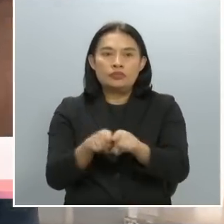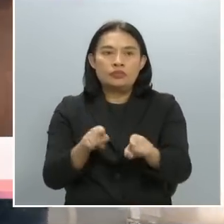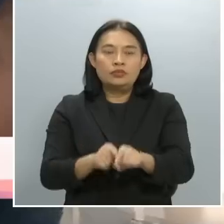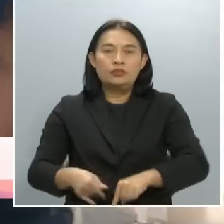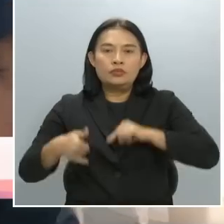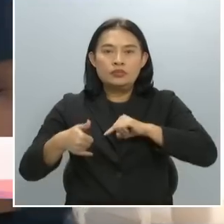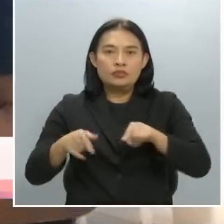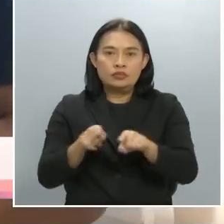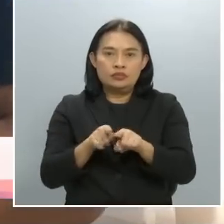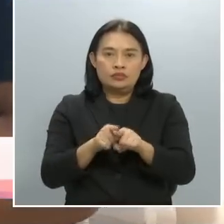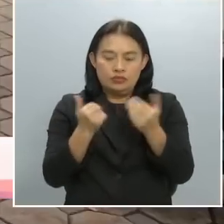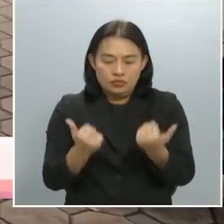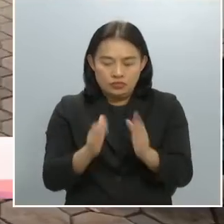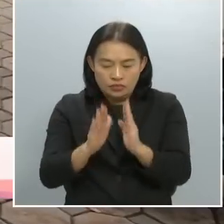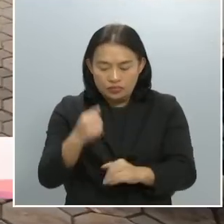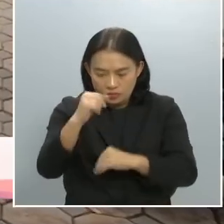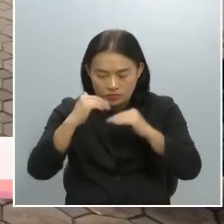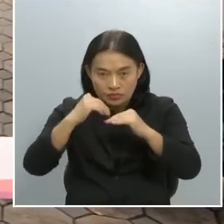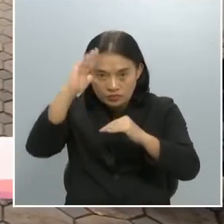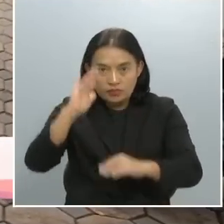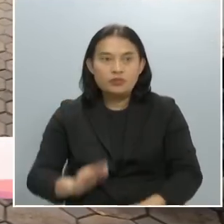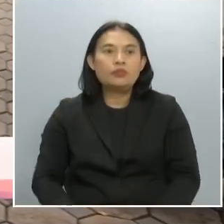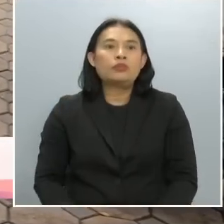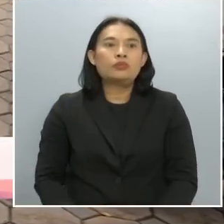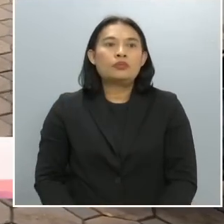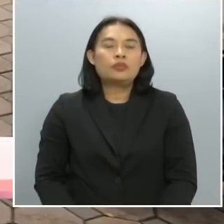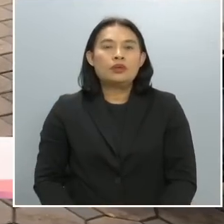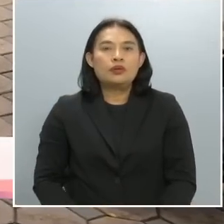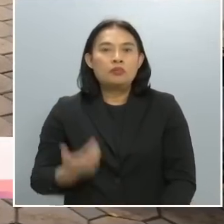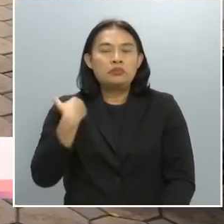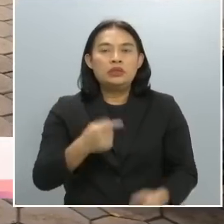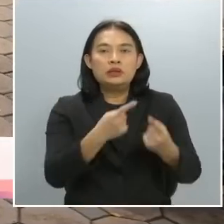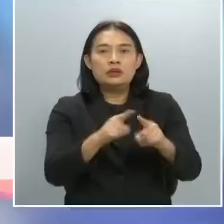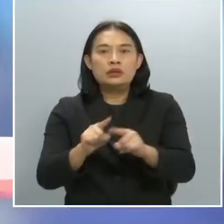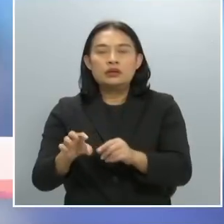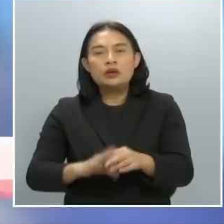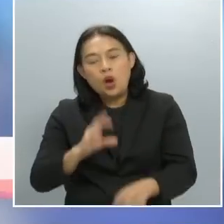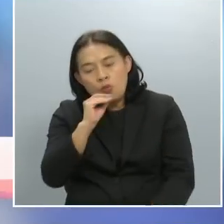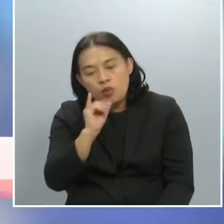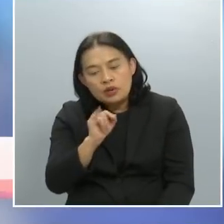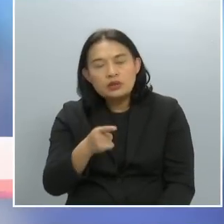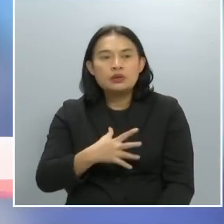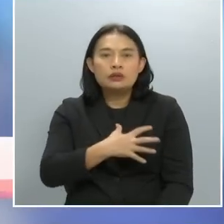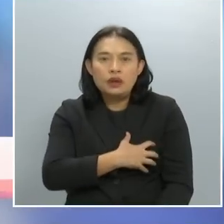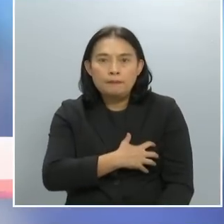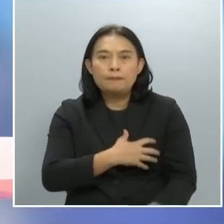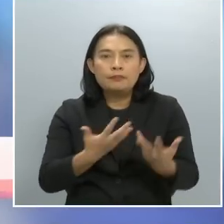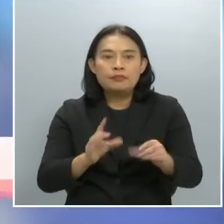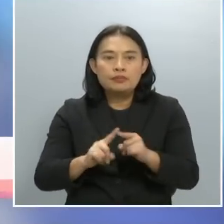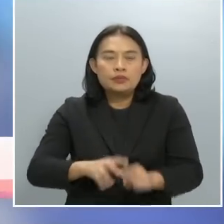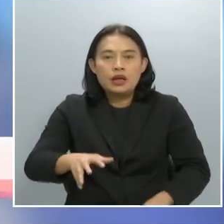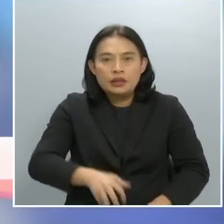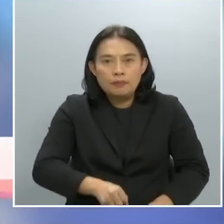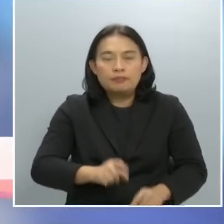คนนี้ตอนนี้มีมากกว่า10คนแล้วพฤติกรรมหลากหลายค่ะพูดจาลวนลามจับหน้าอกจับที่อวัยวะ